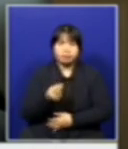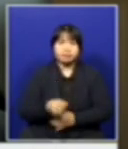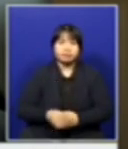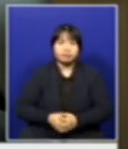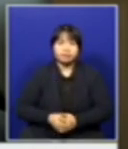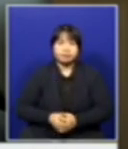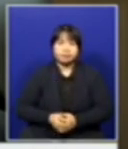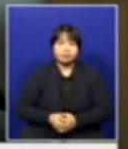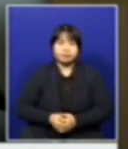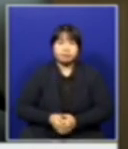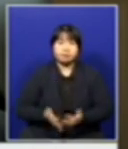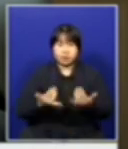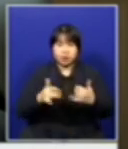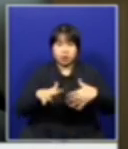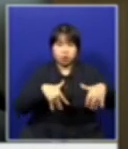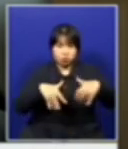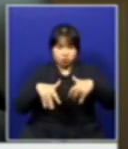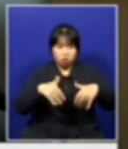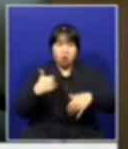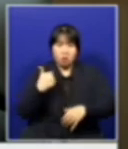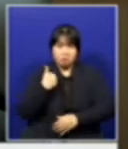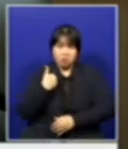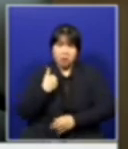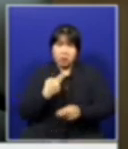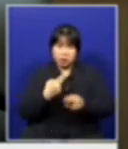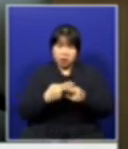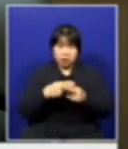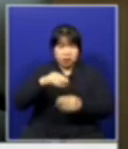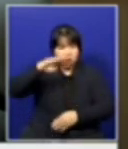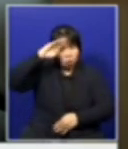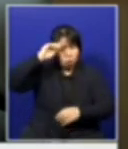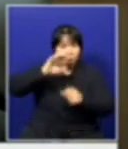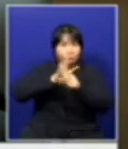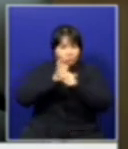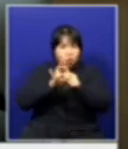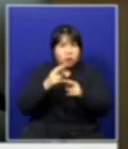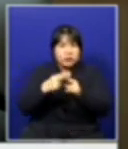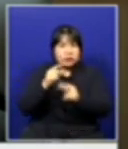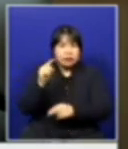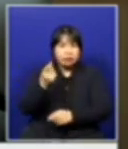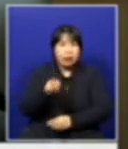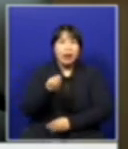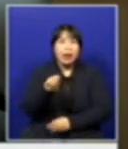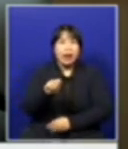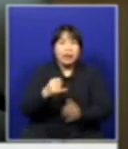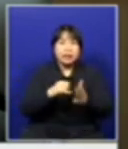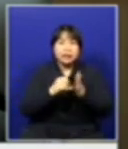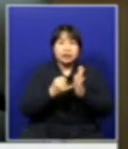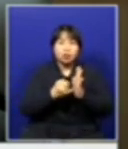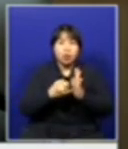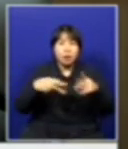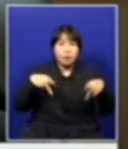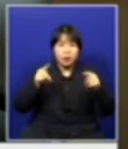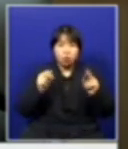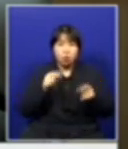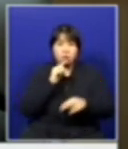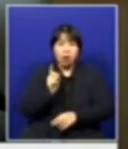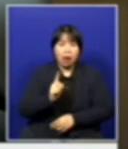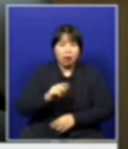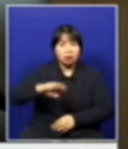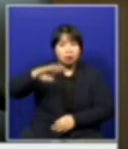ในส่วนนี้ชาวบ้านได้ฝากตั้งชื่อโรคโควิด-19 มาใหม่นะในส่วนคนปทุมธานีเนี่ยนะครับเขาตั้งว่าโร